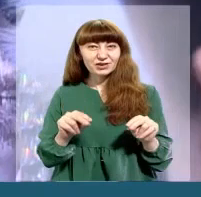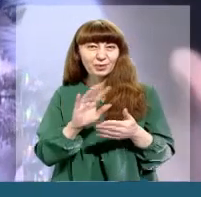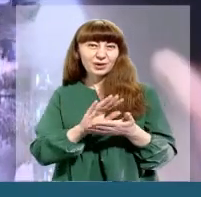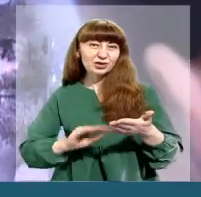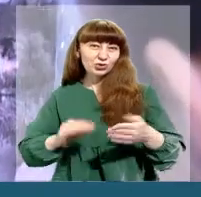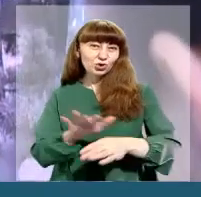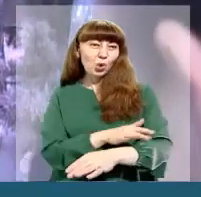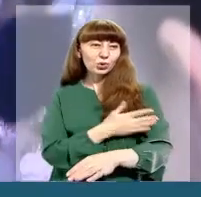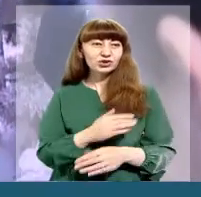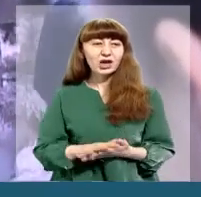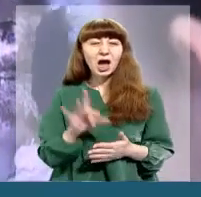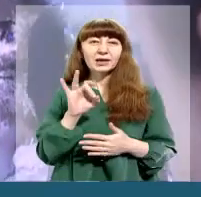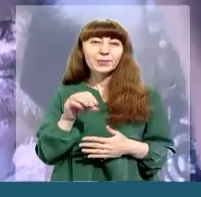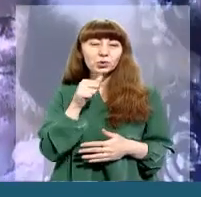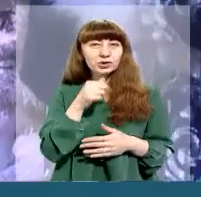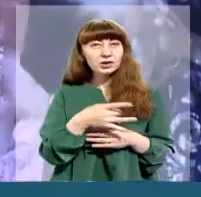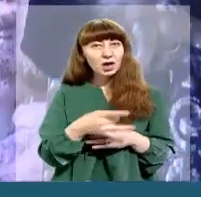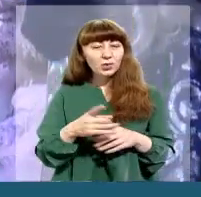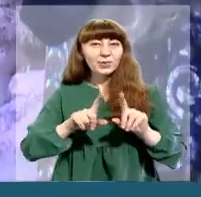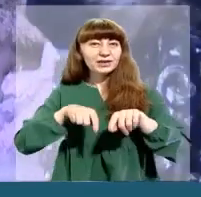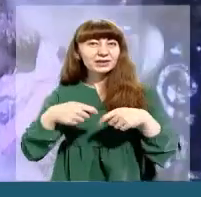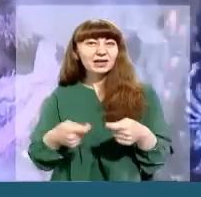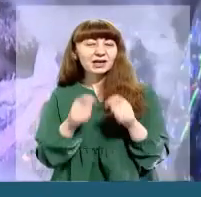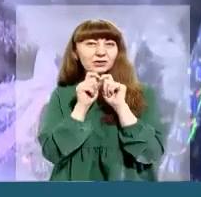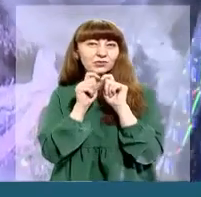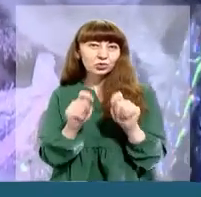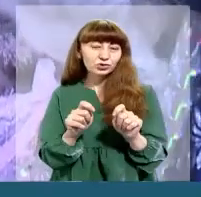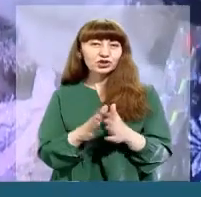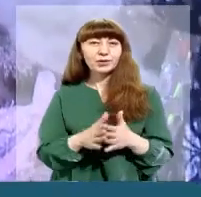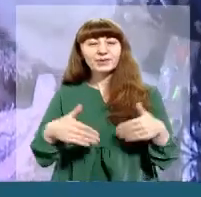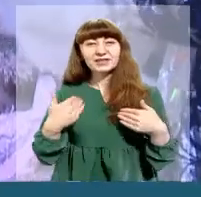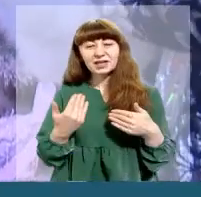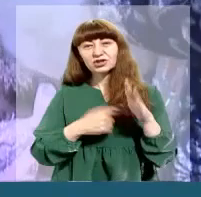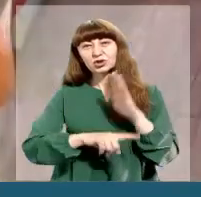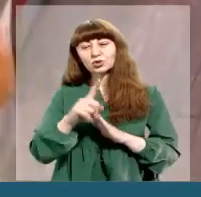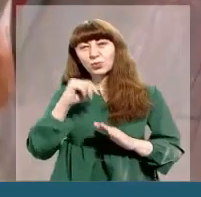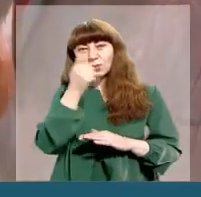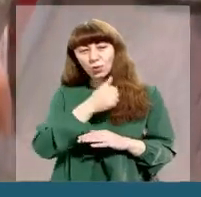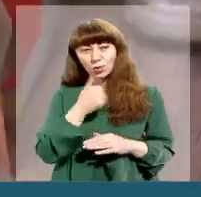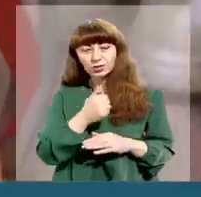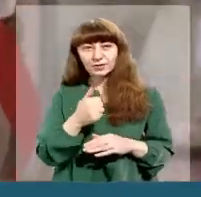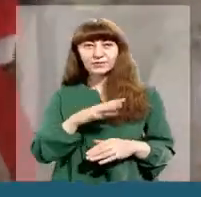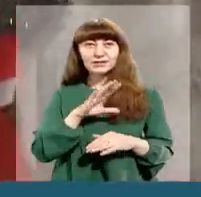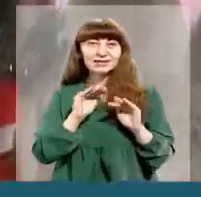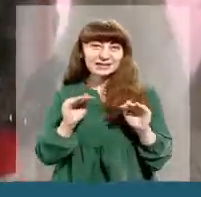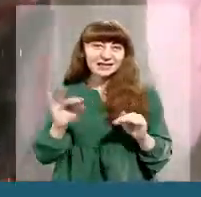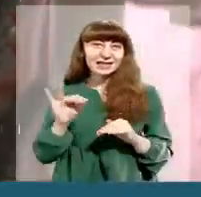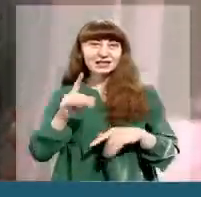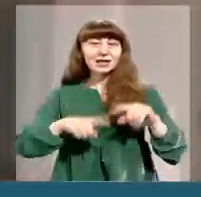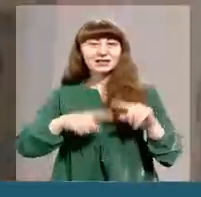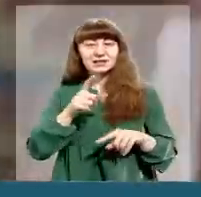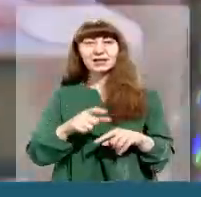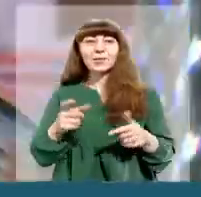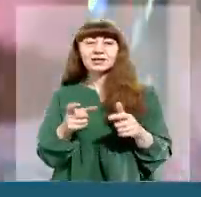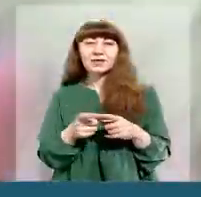детям вручил аким Кустанайского района. Он поздравил с наступающим Новым годом как самих школьников, так и их родителей. По словам Берика Танжары,